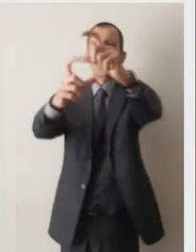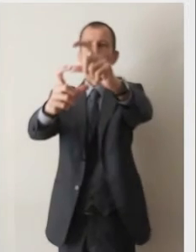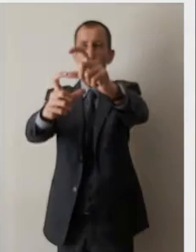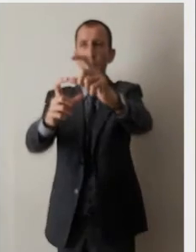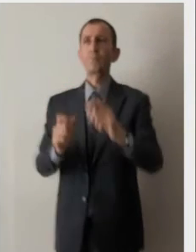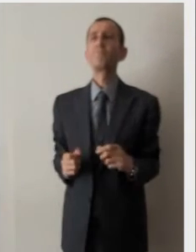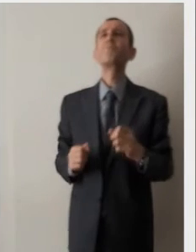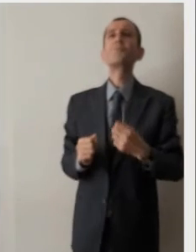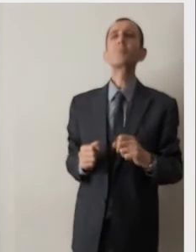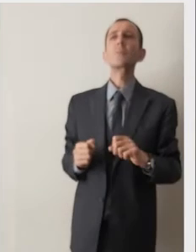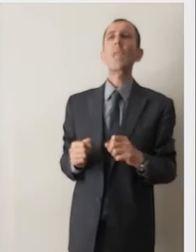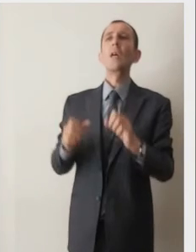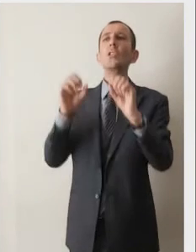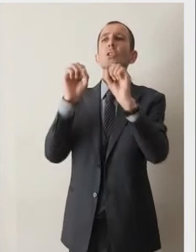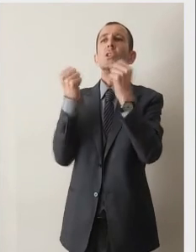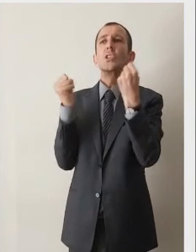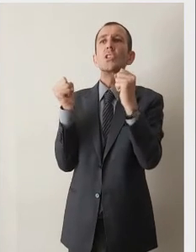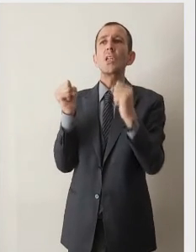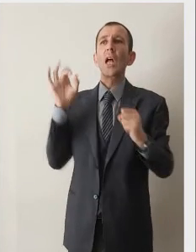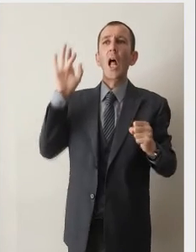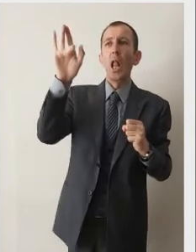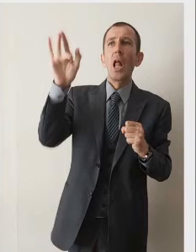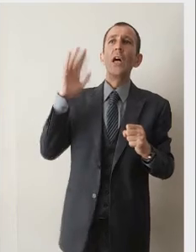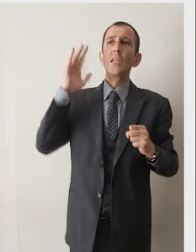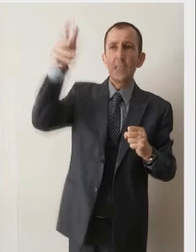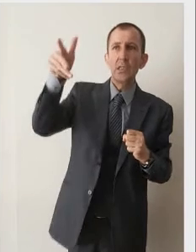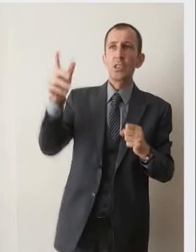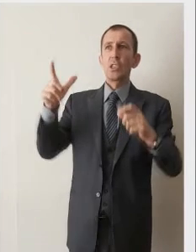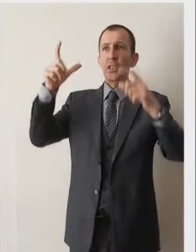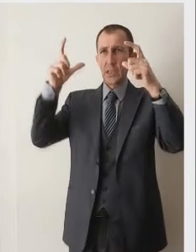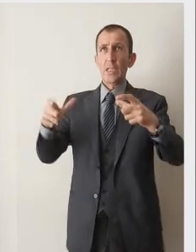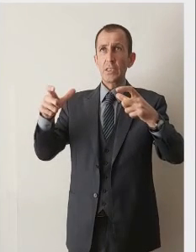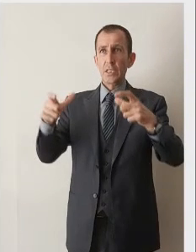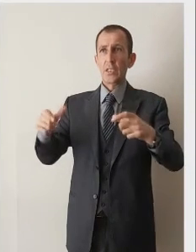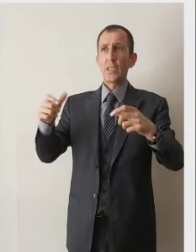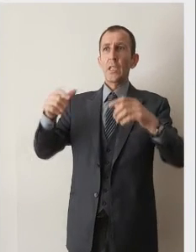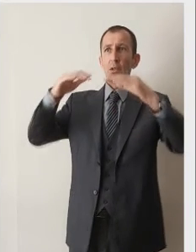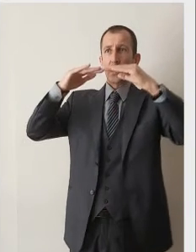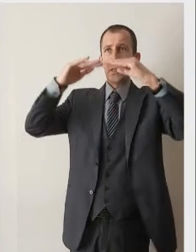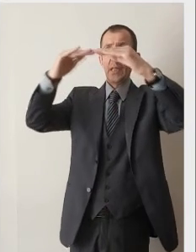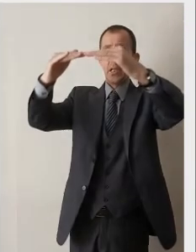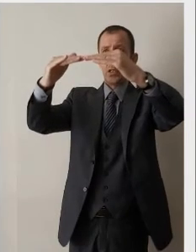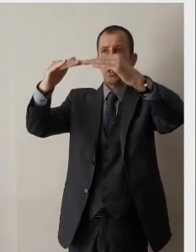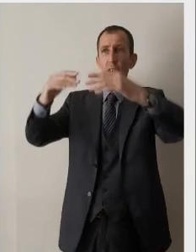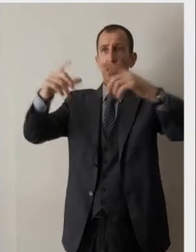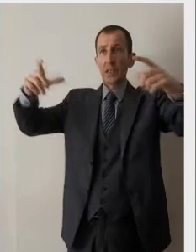Kışları ılık geçen yerlerde seracılık gelişmiştir. Aşağıdaki şeylerin hangisinde seracılık daha çok